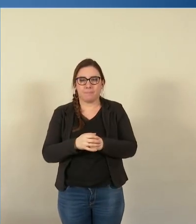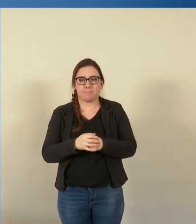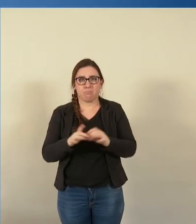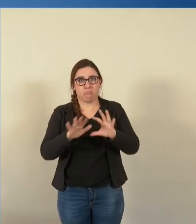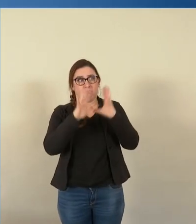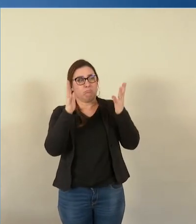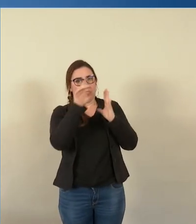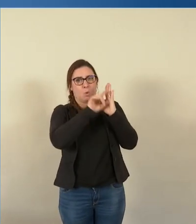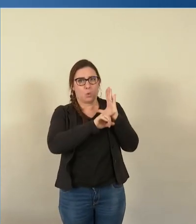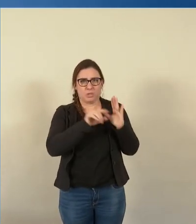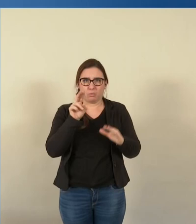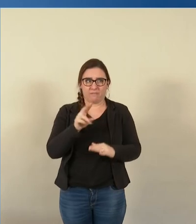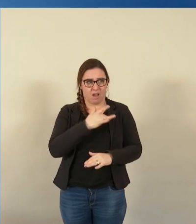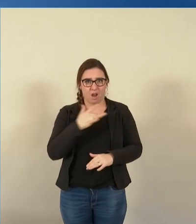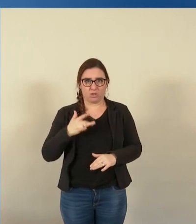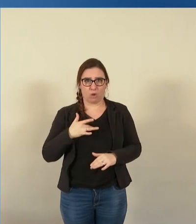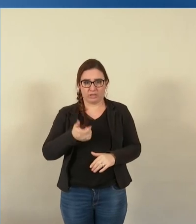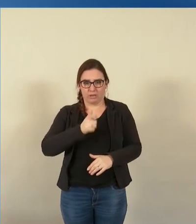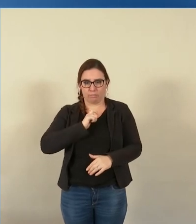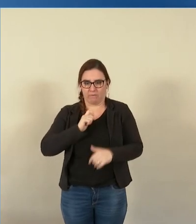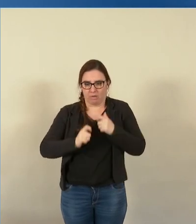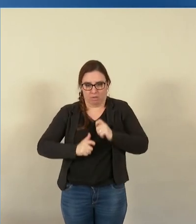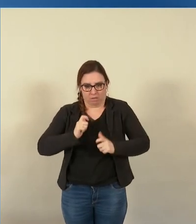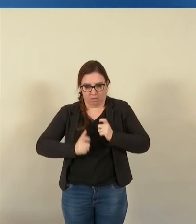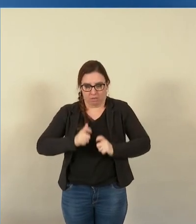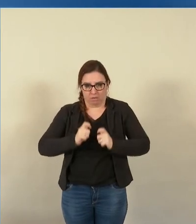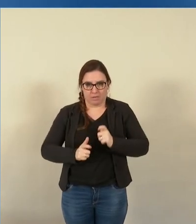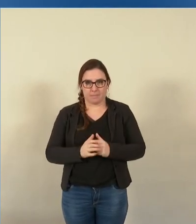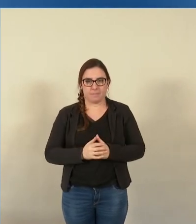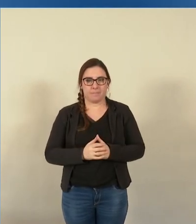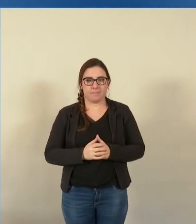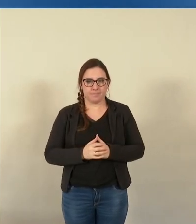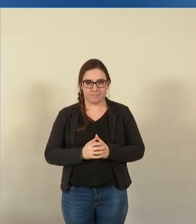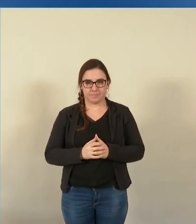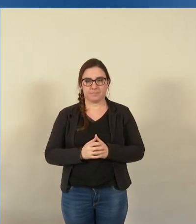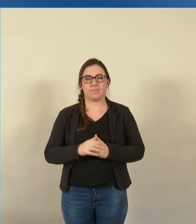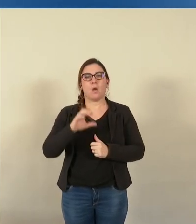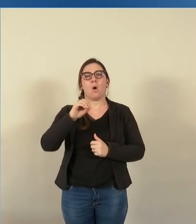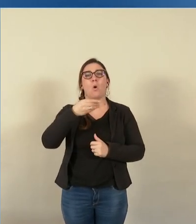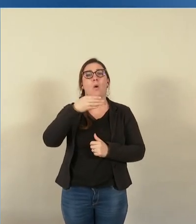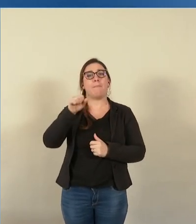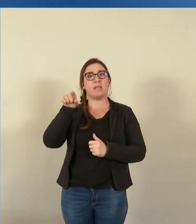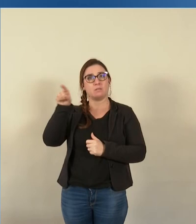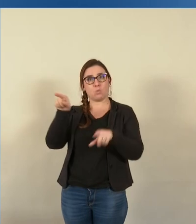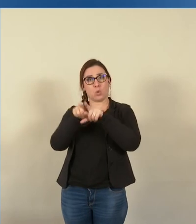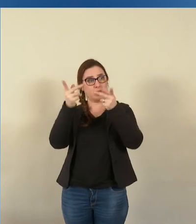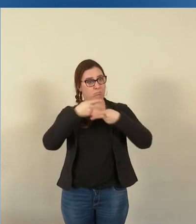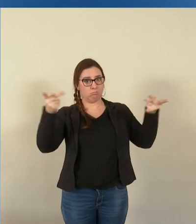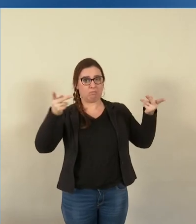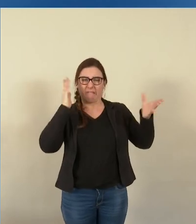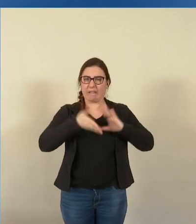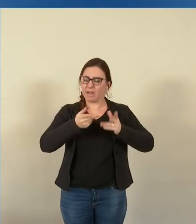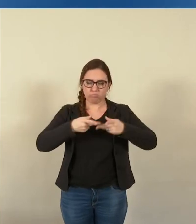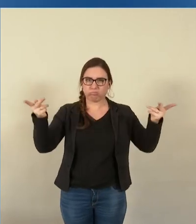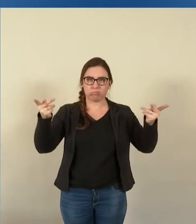conditions c'est la santé des personnes qui est menacée l'Organisation Mondiale de la Santé le dit et elle le dit sans détour je la